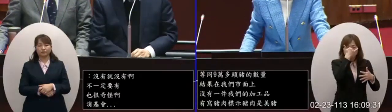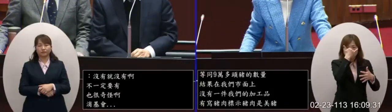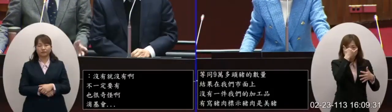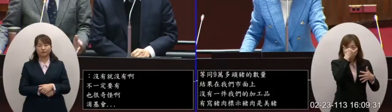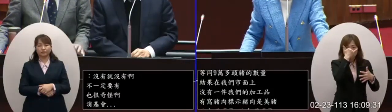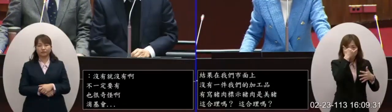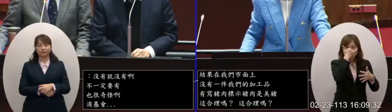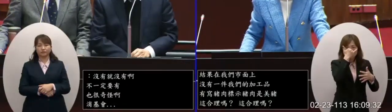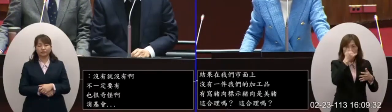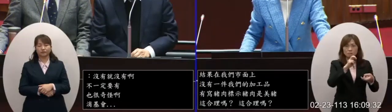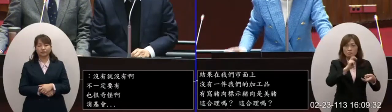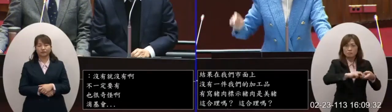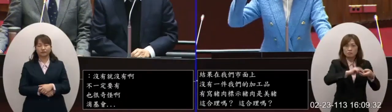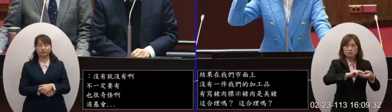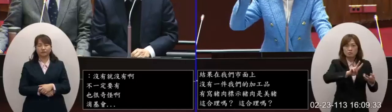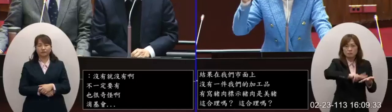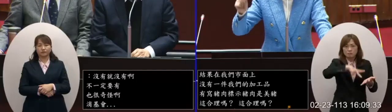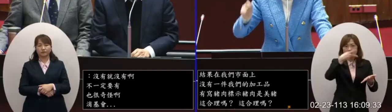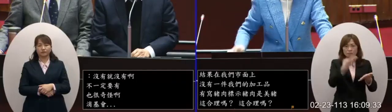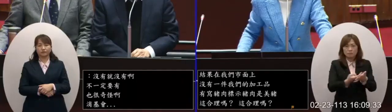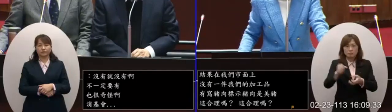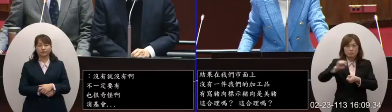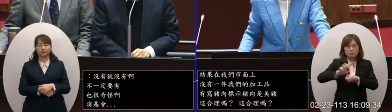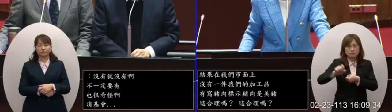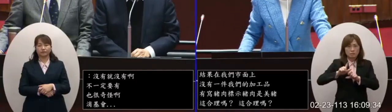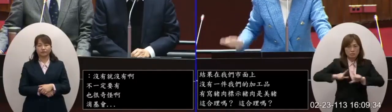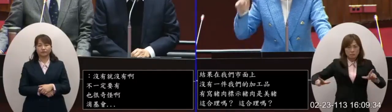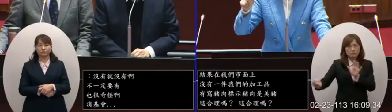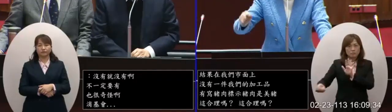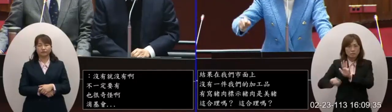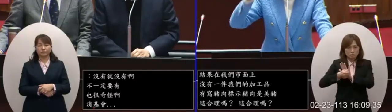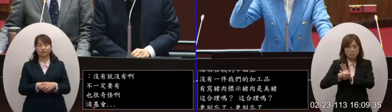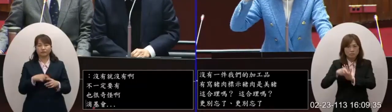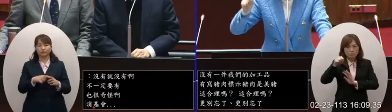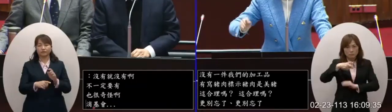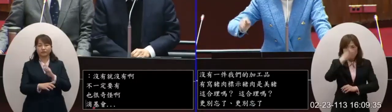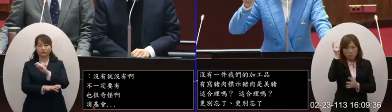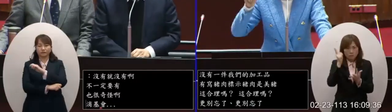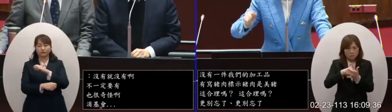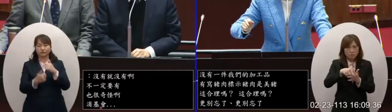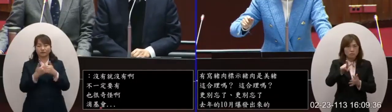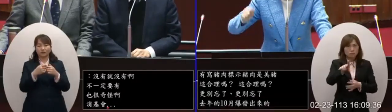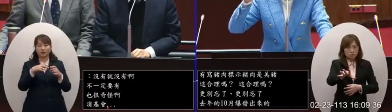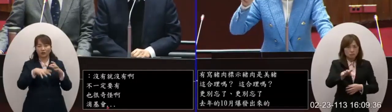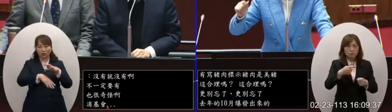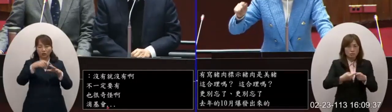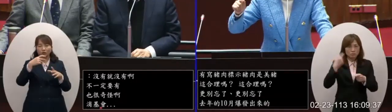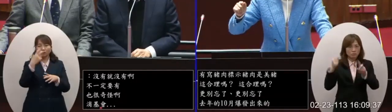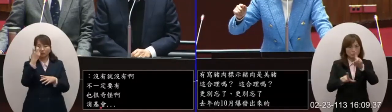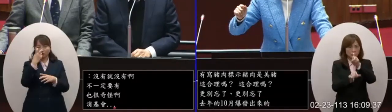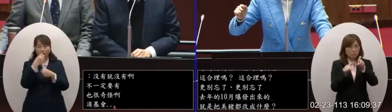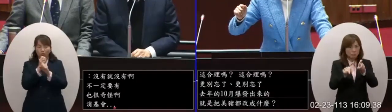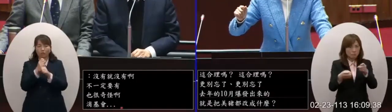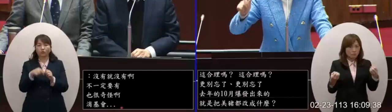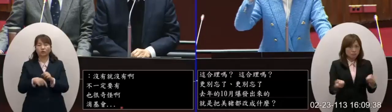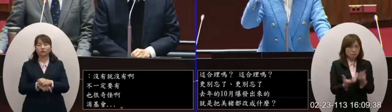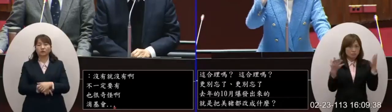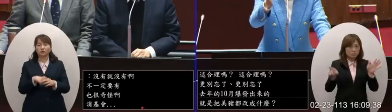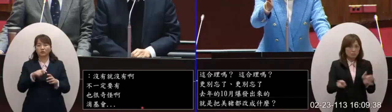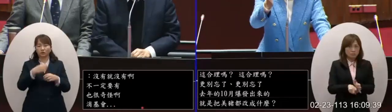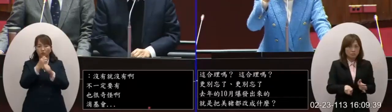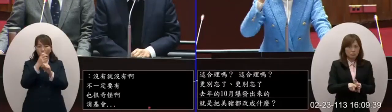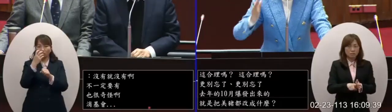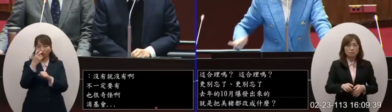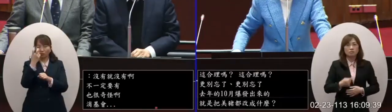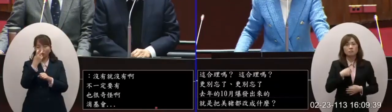么标加拿大猪。已经被查出来了。那这件事情在去年10月这么严重的时候， 这个检查，